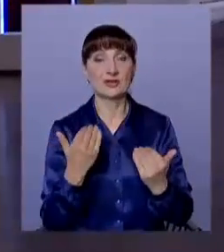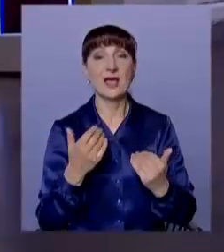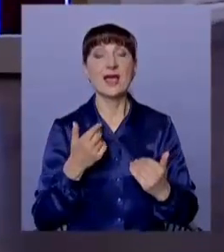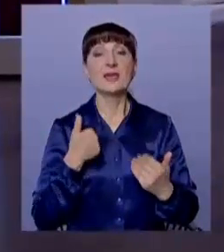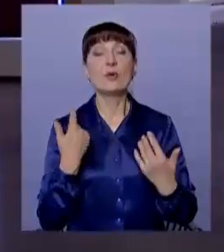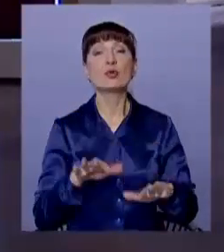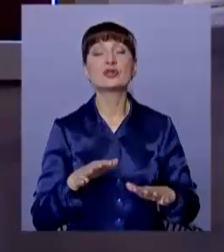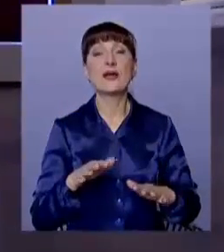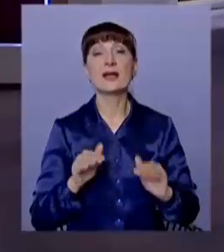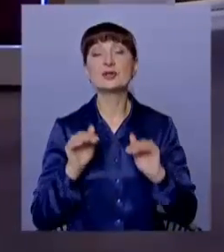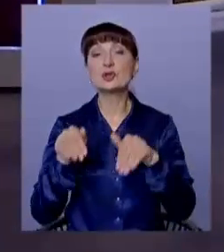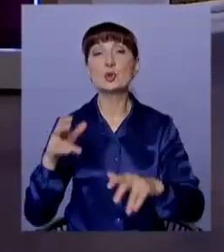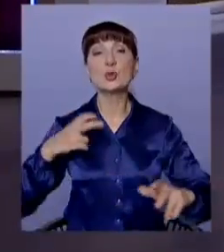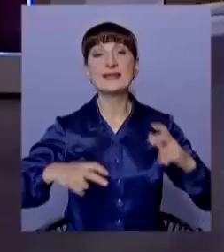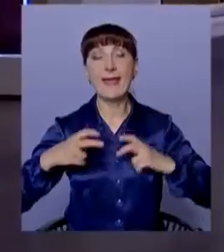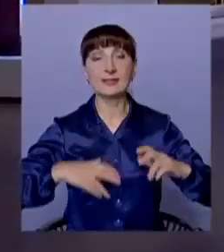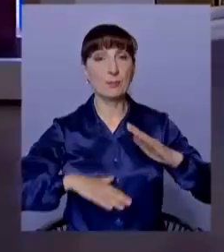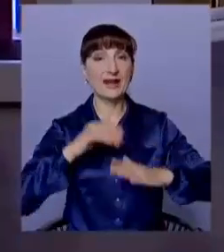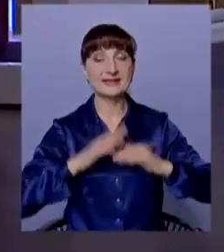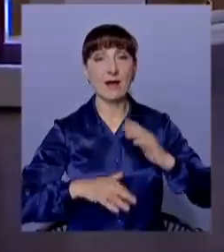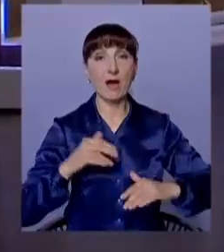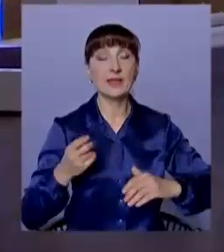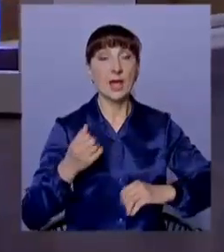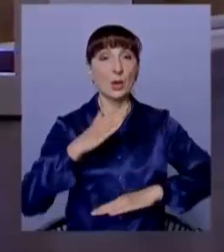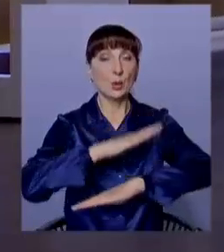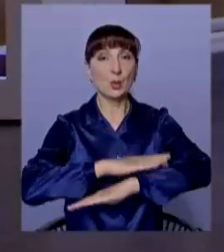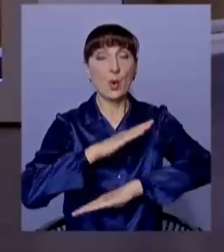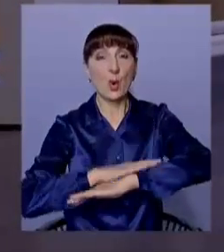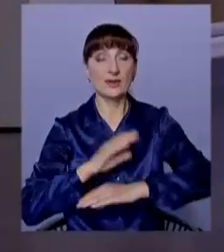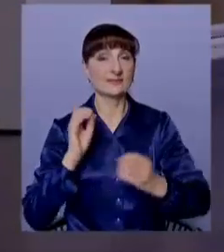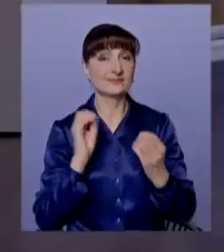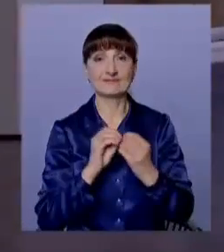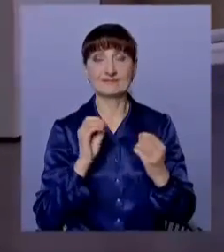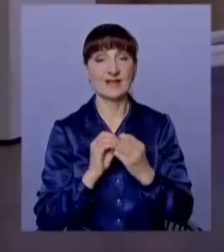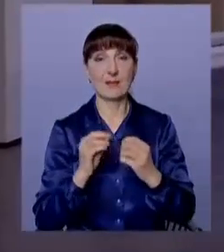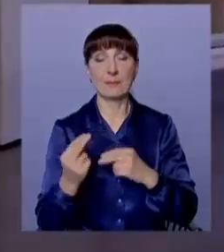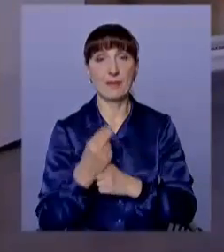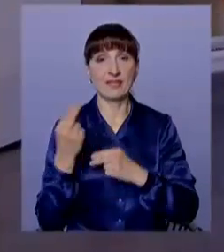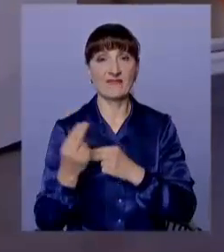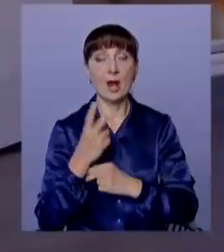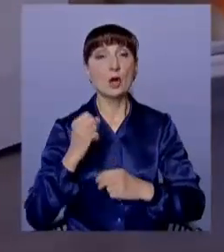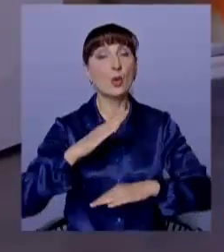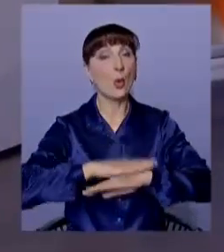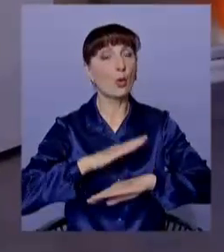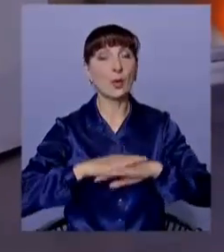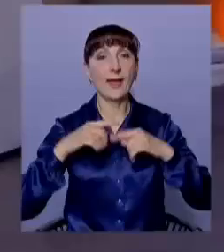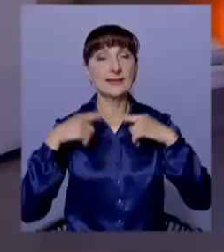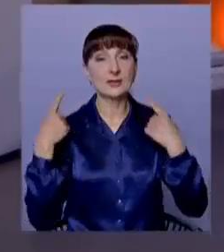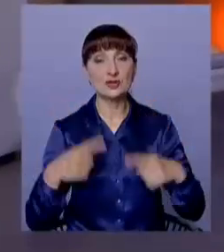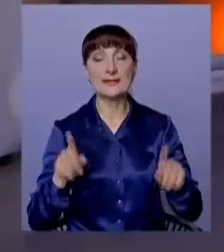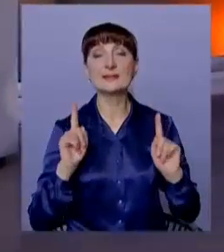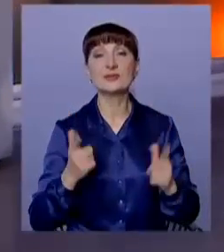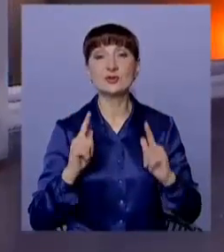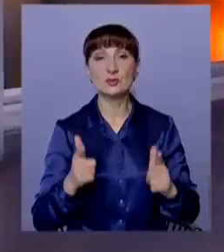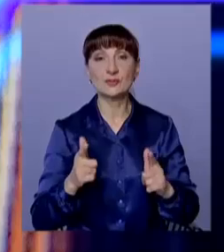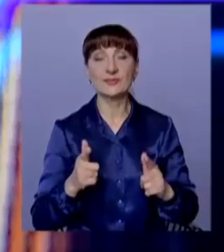студенты, практиканты, мы приходим, и уроки, и по одним и тем же материалам мы преподавали, но уроки у нас отличались. Почему? Потому что одни брали